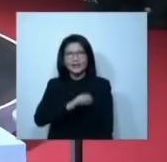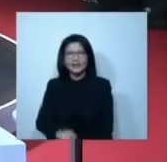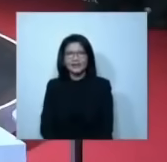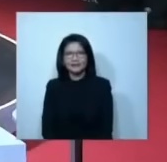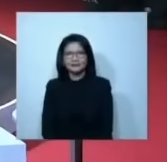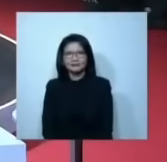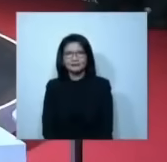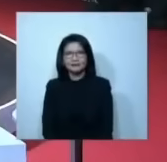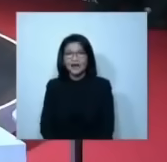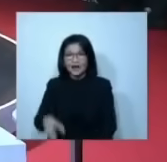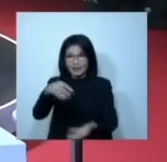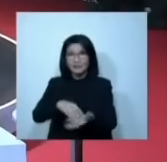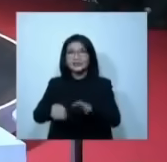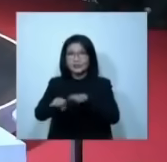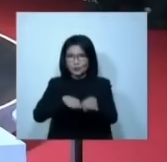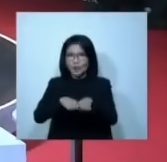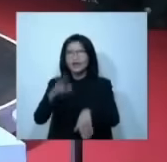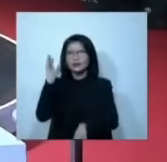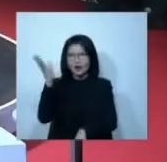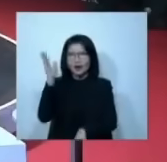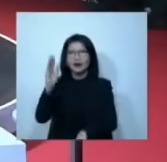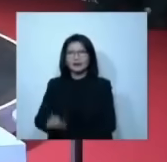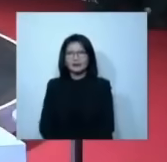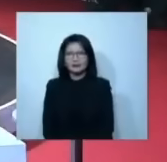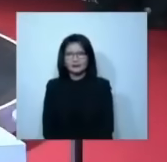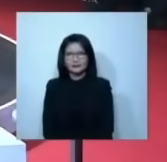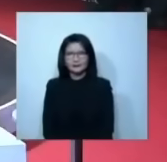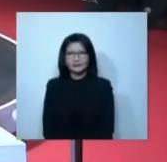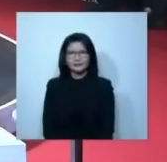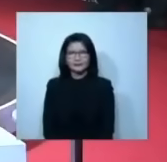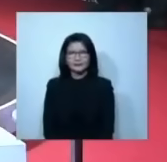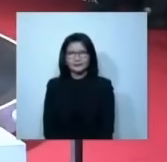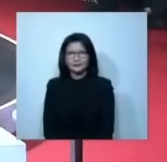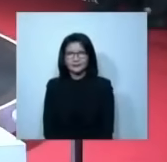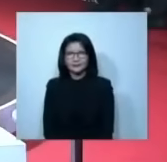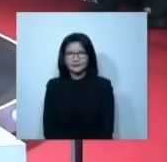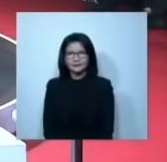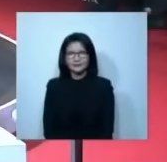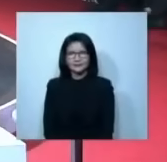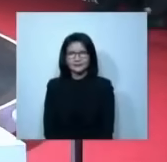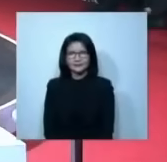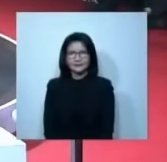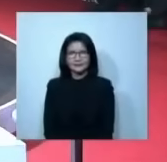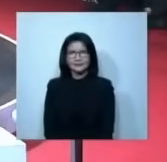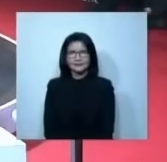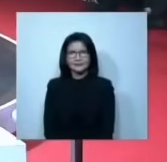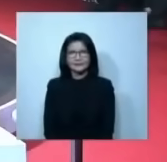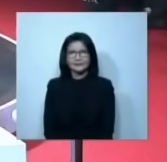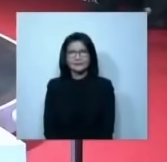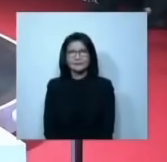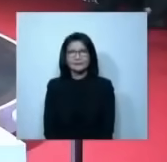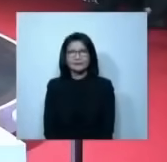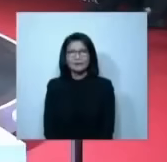IKN dan isu yang paling hangat dan berkeadilan isu tentang mknk mkmk itu kan